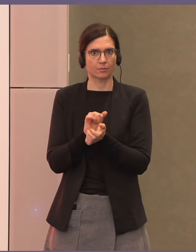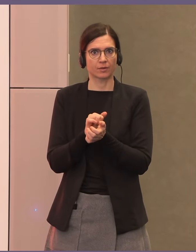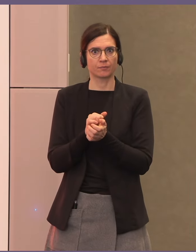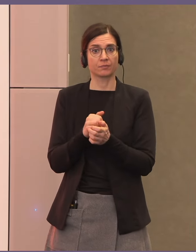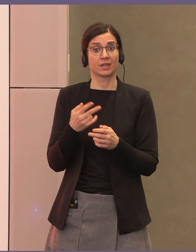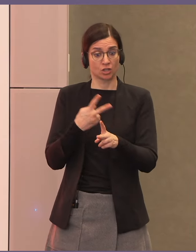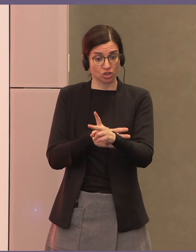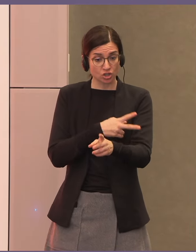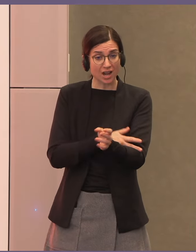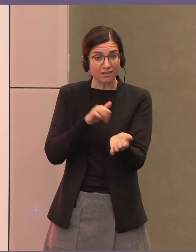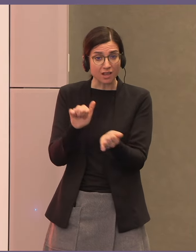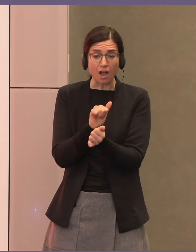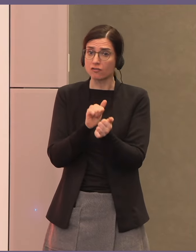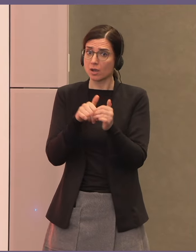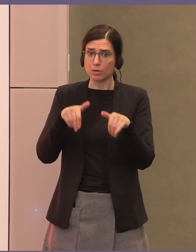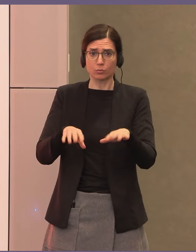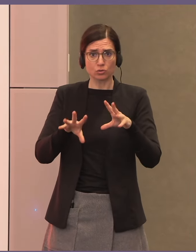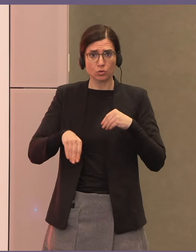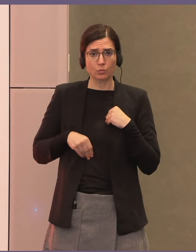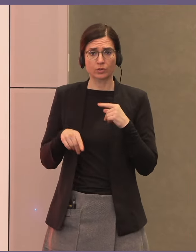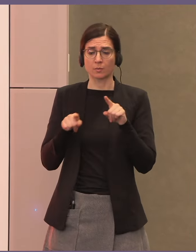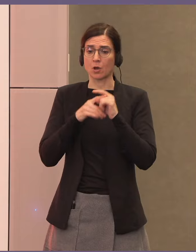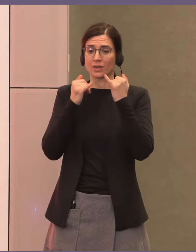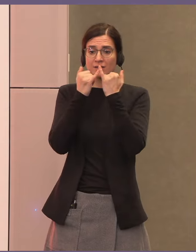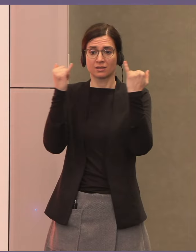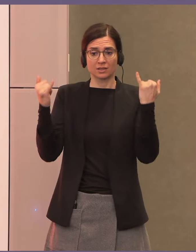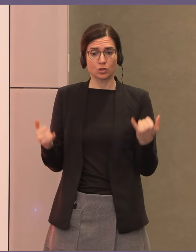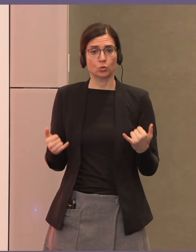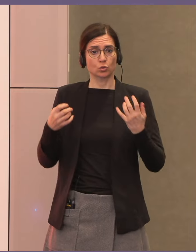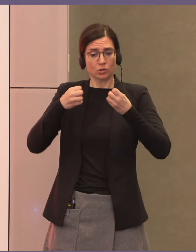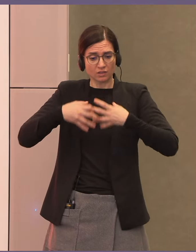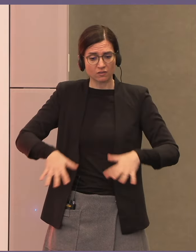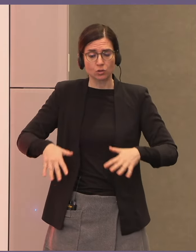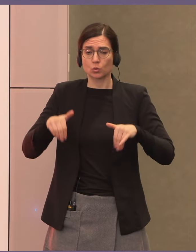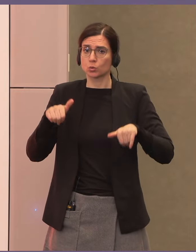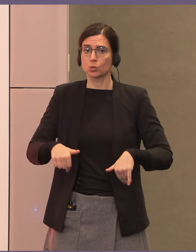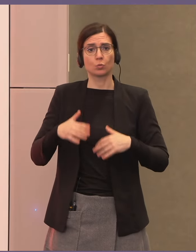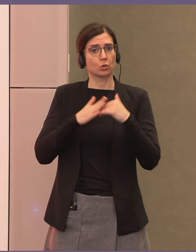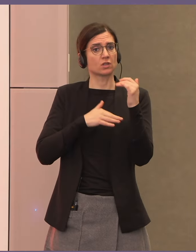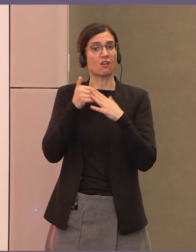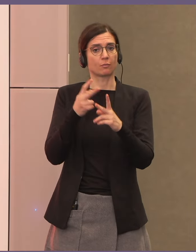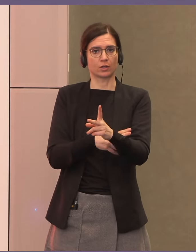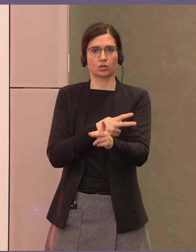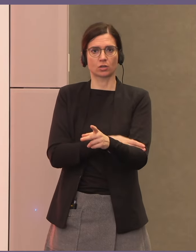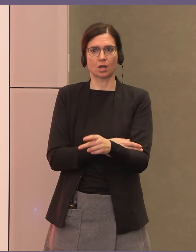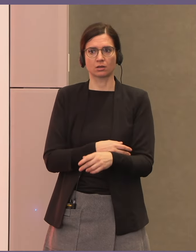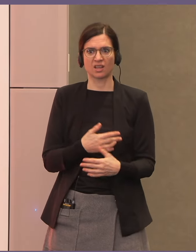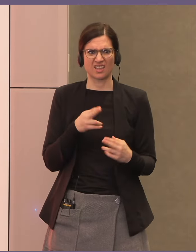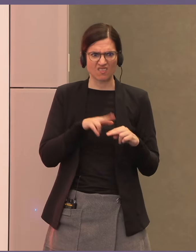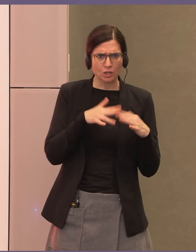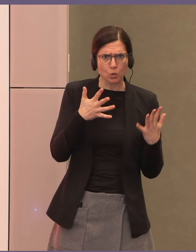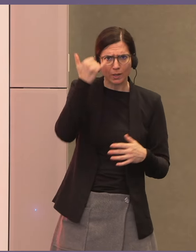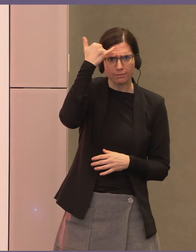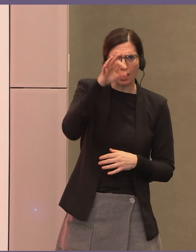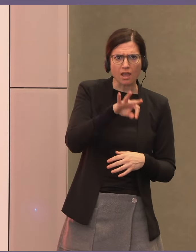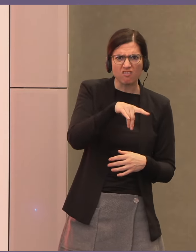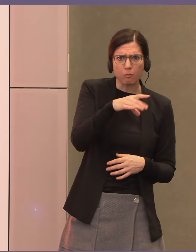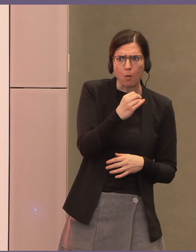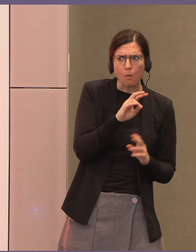Wohlfahrtsstaat idealerweise die nötige Infrastruktur zur Verfügung stellen sollte, langfristig untergraben.